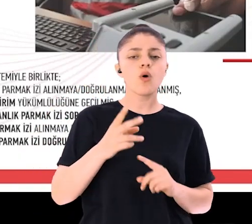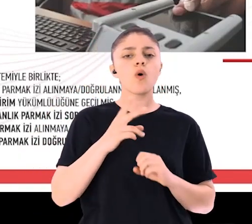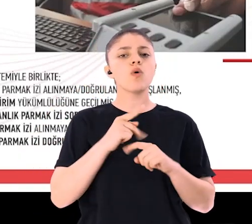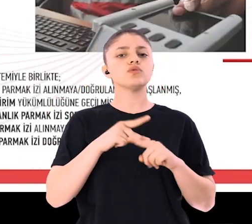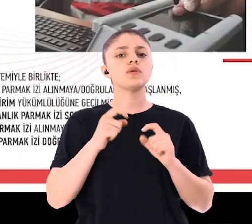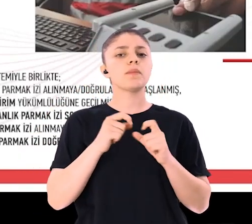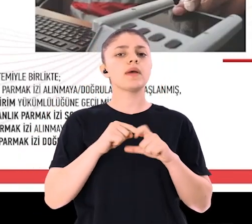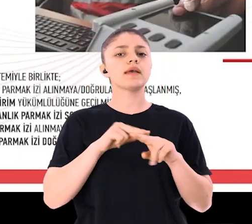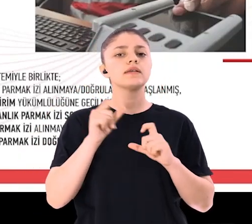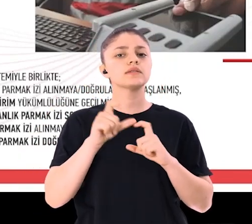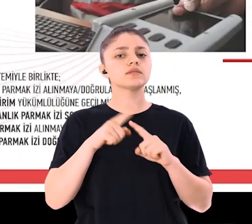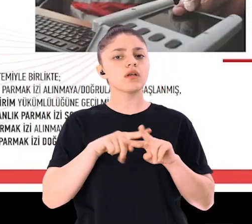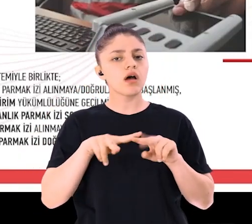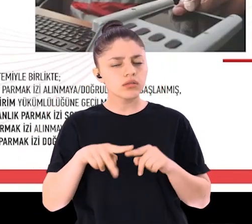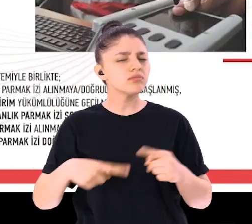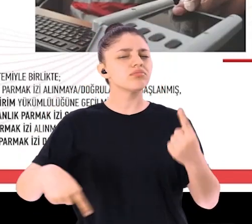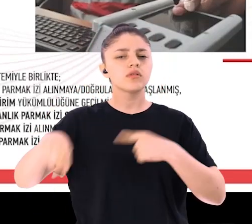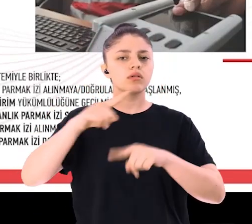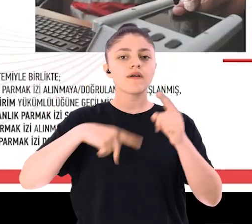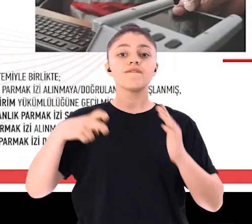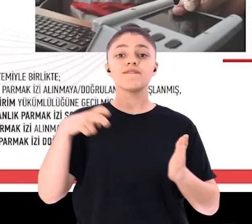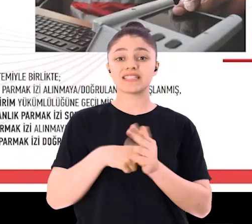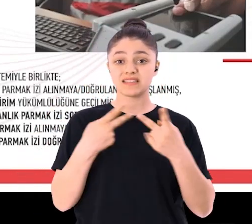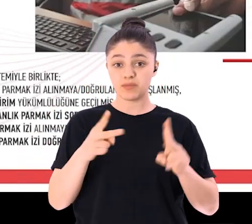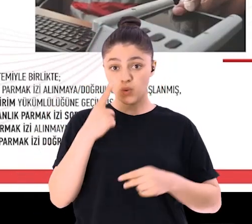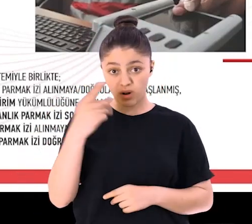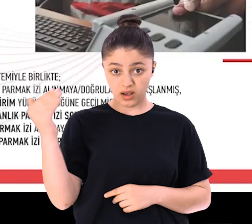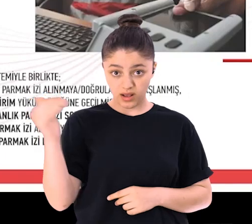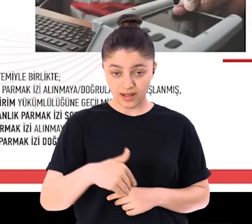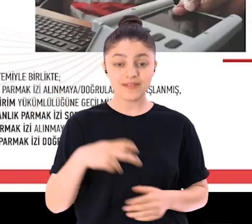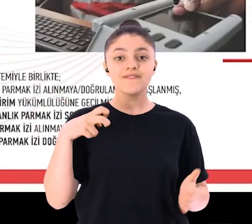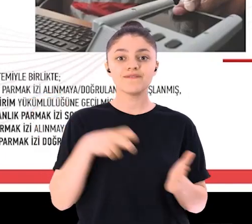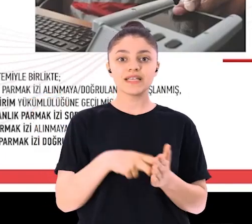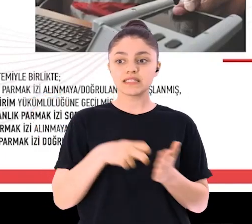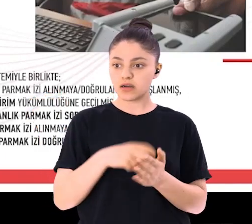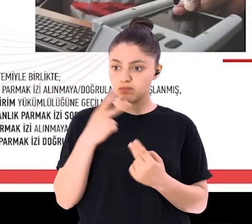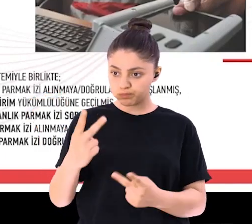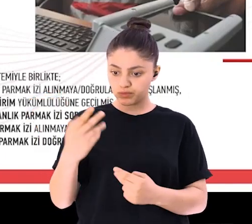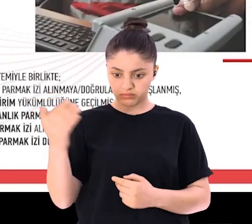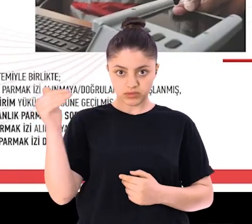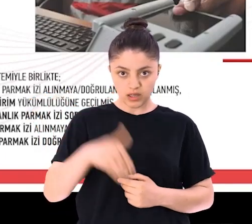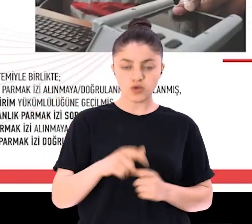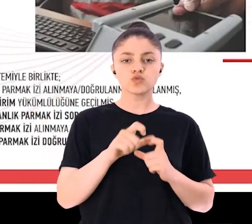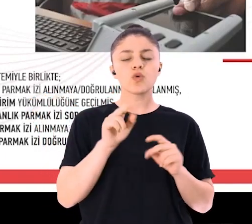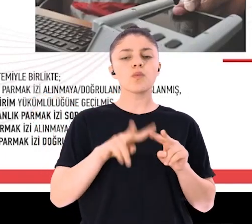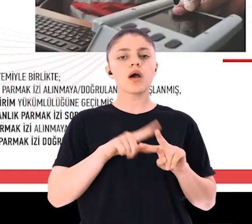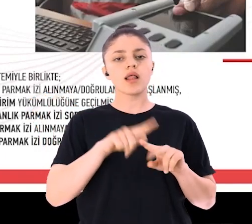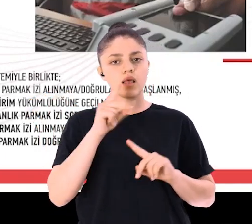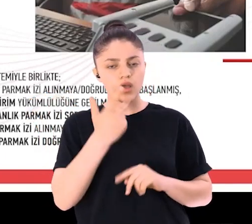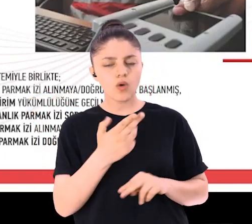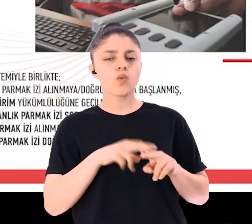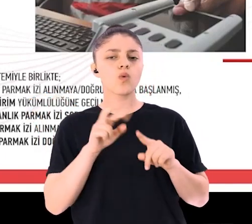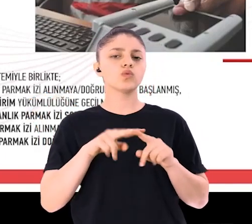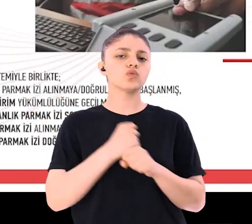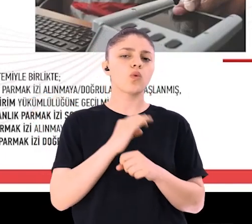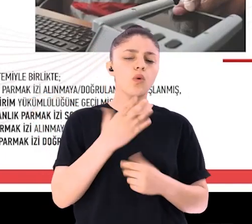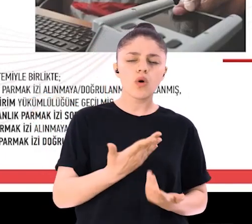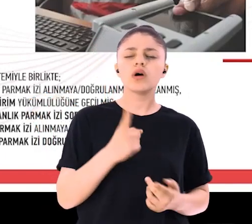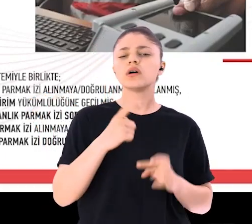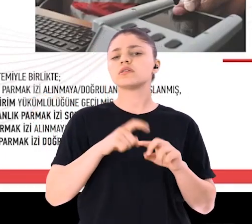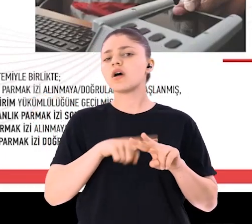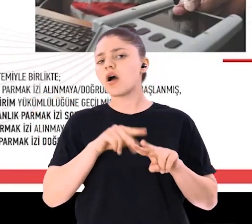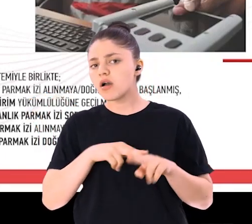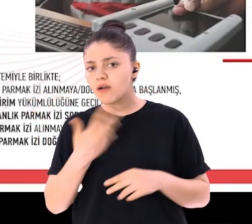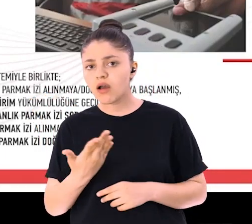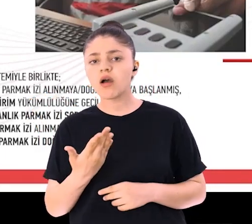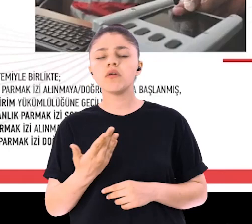kadar birçok ülkeden sadece vize serbestisiyle gelen, yine vizeyle ülkemize giren Somali'den Kongo'ya,